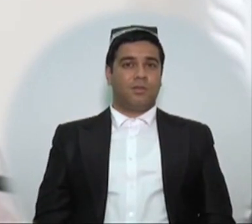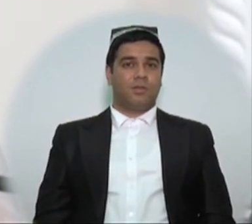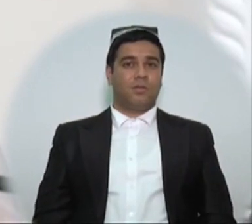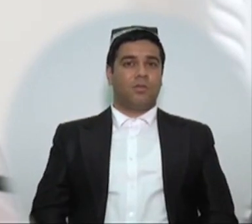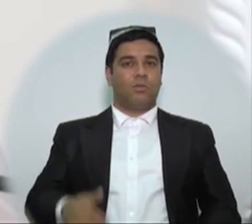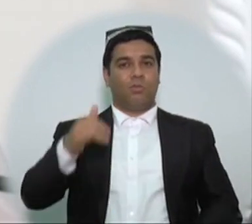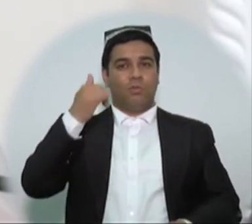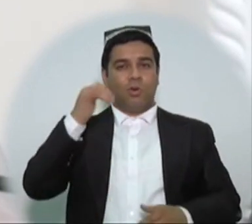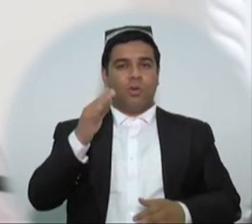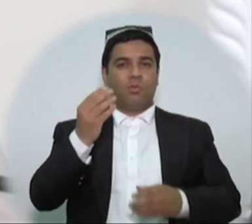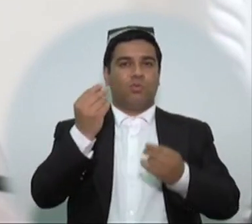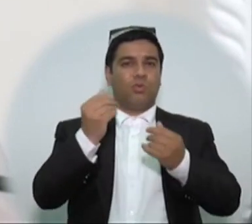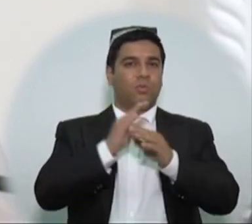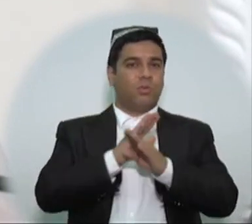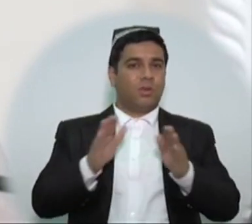Malmaz, dünyamaz,